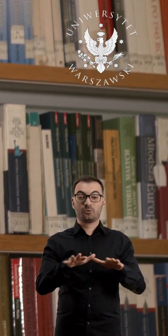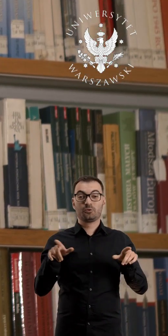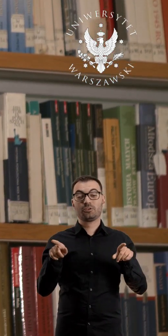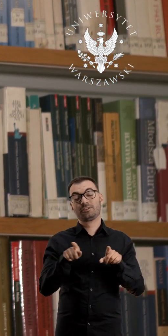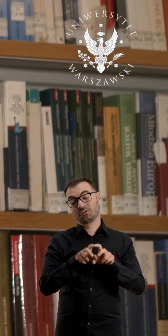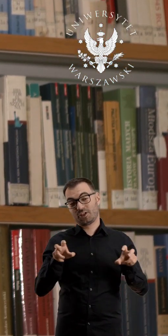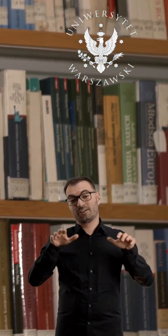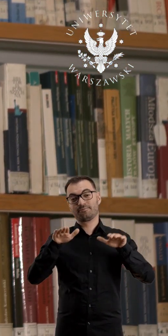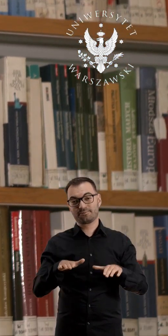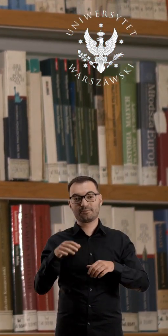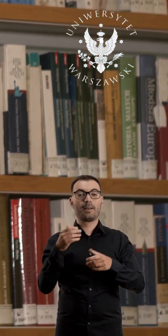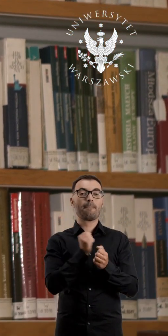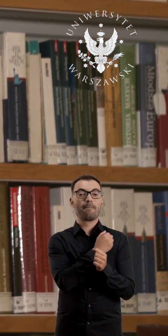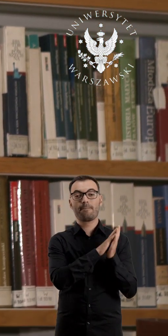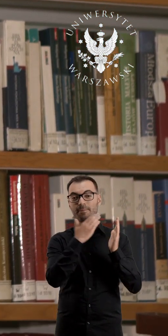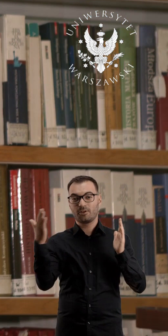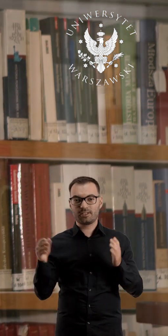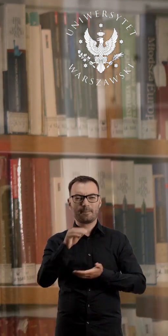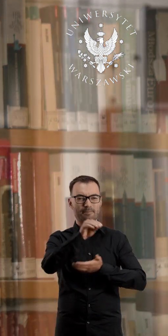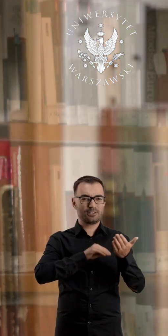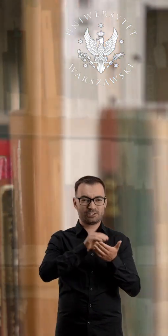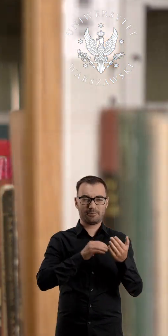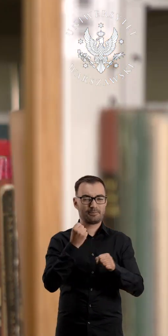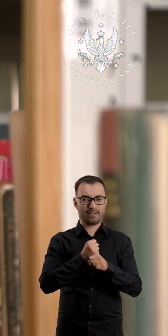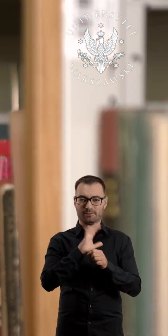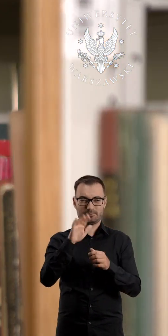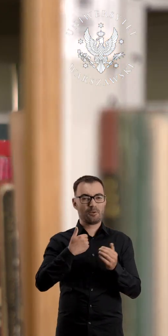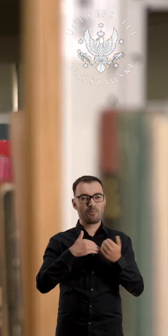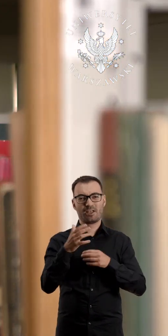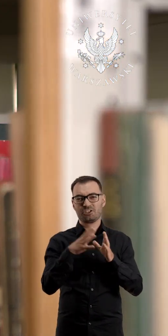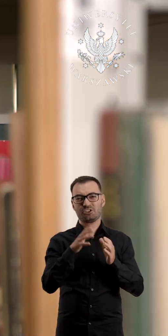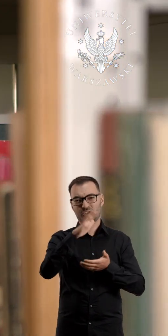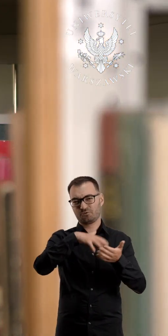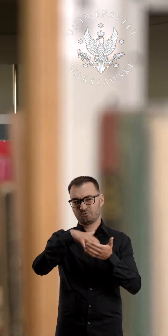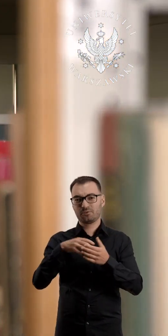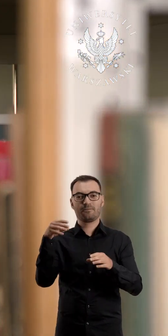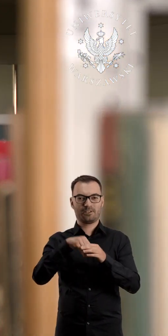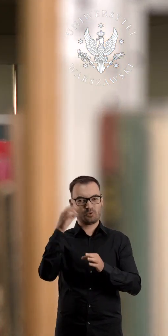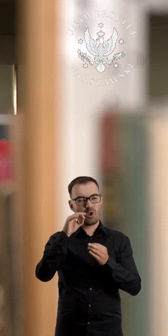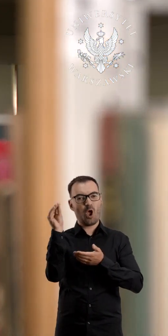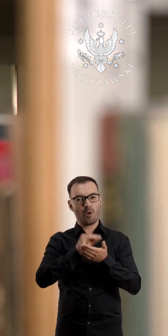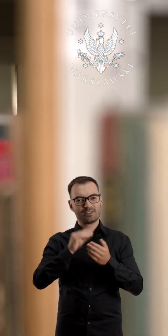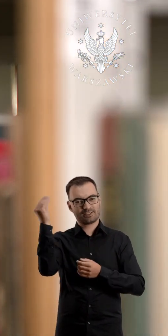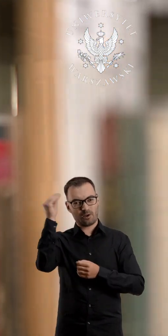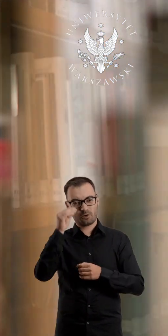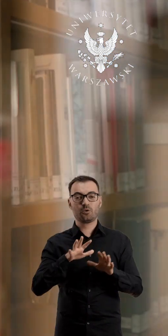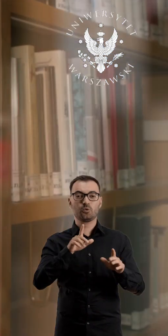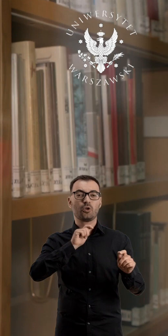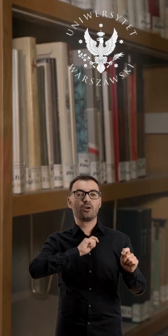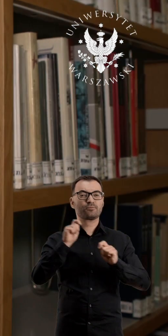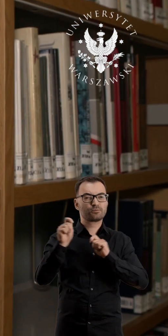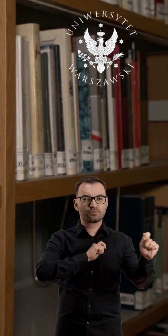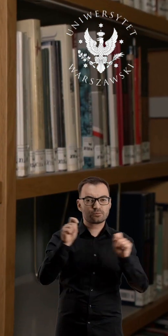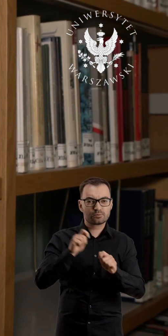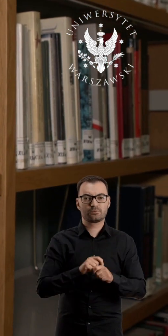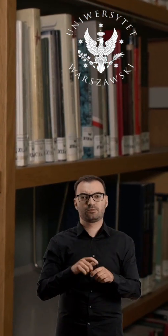w bibliotece, przygotowując prace pisemne, liczące po kilkanaście stron z pełnym aparatem naukowym. Dużo jeździmy, często